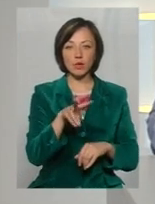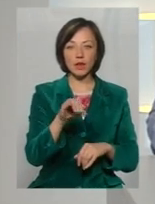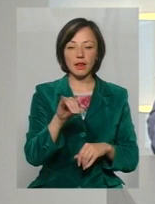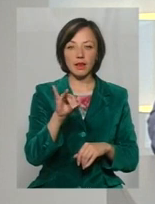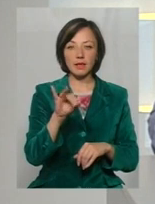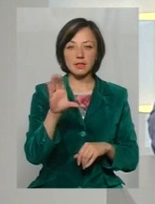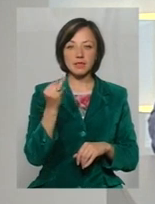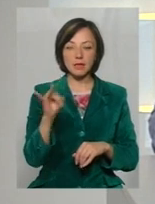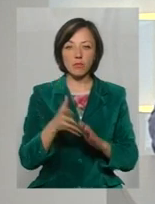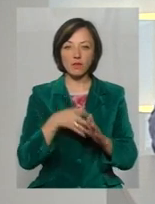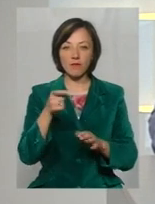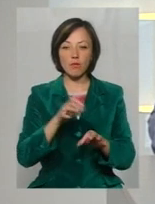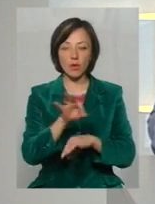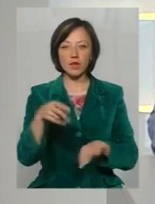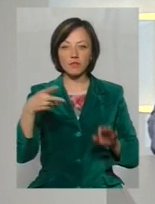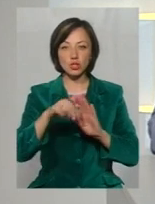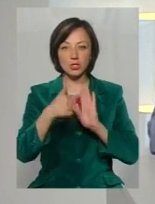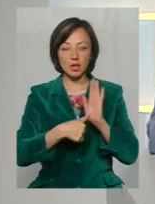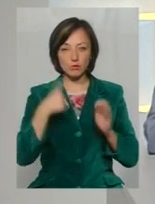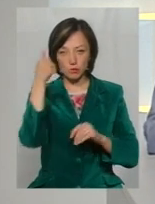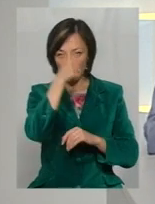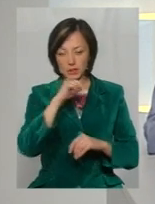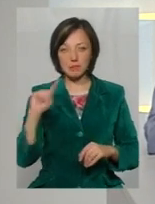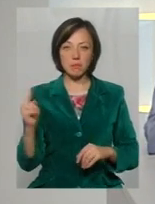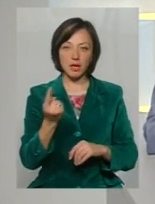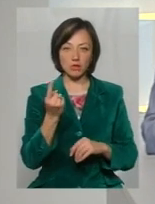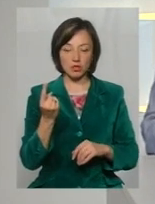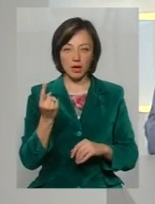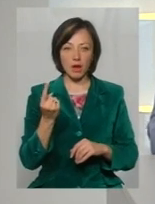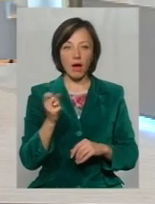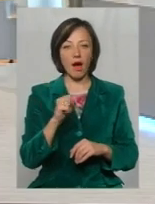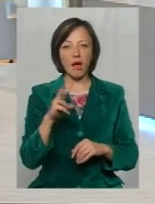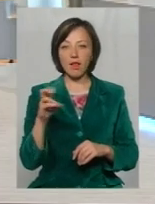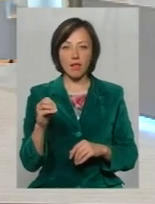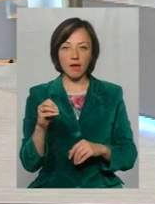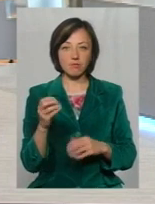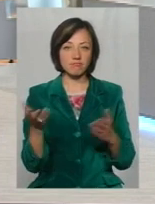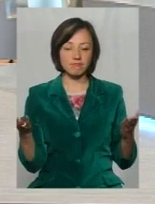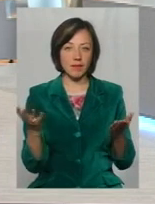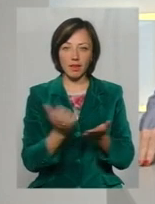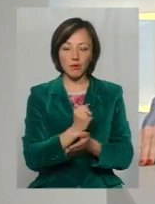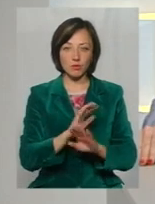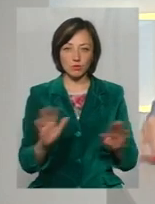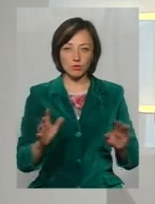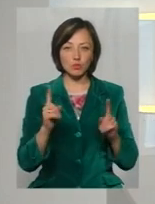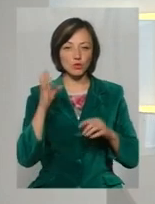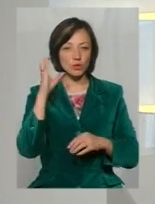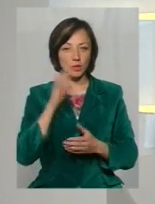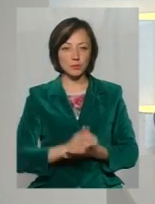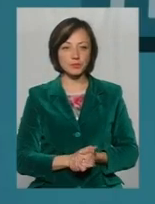подавав свій проект ще у 2016 році одним із перших у Хмельницькому, але не судилось. Давайте послухаємо, чому.